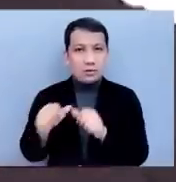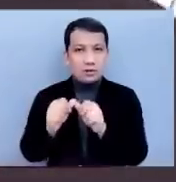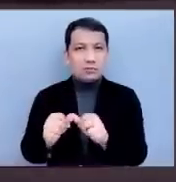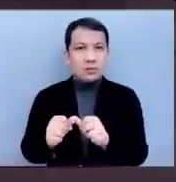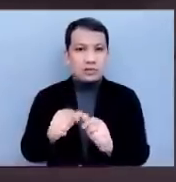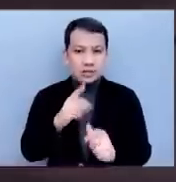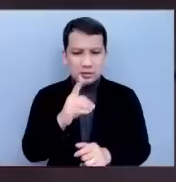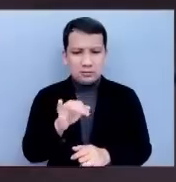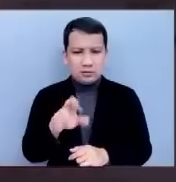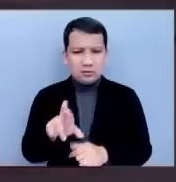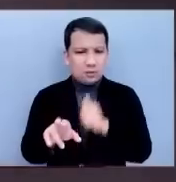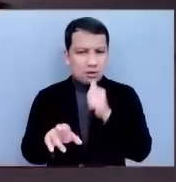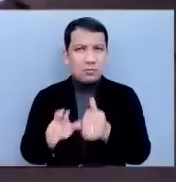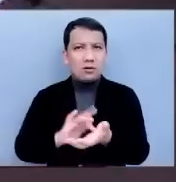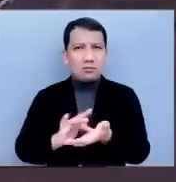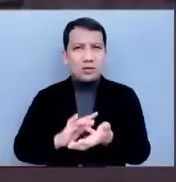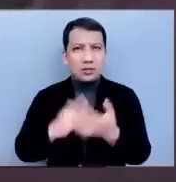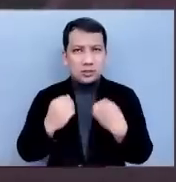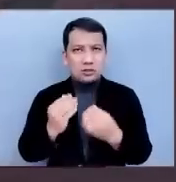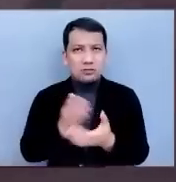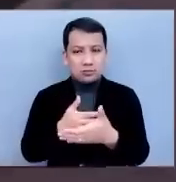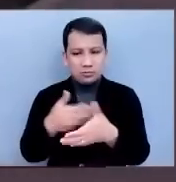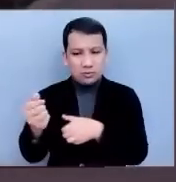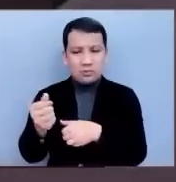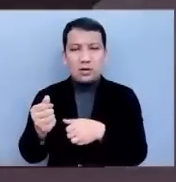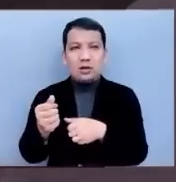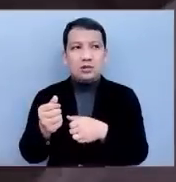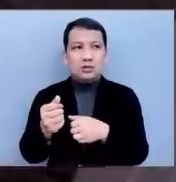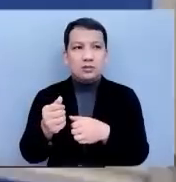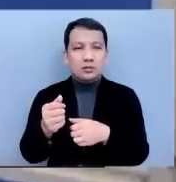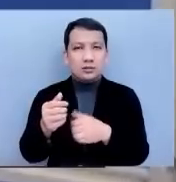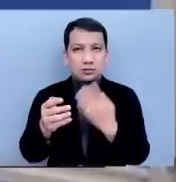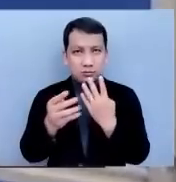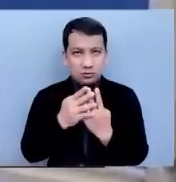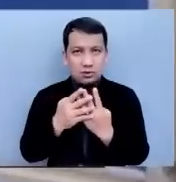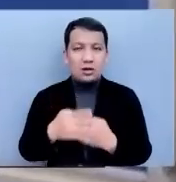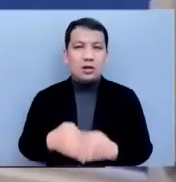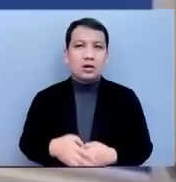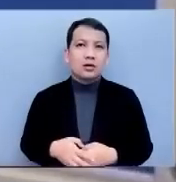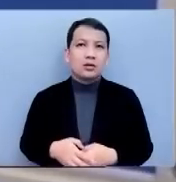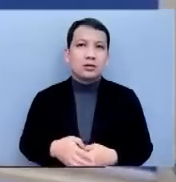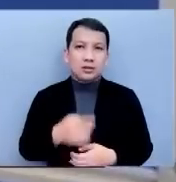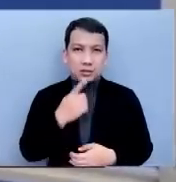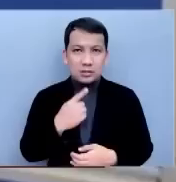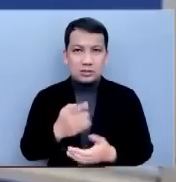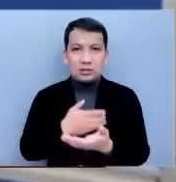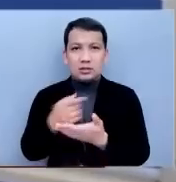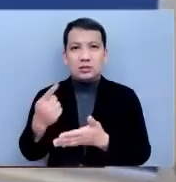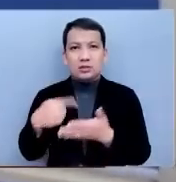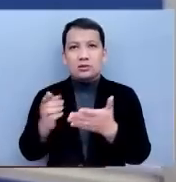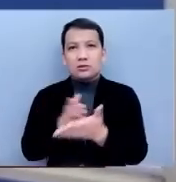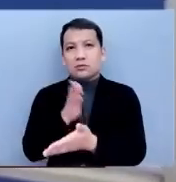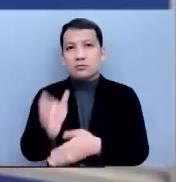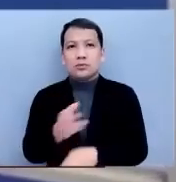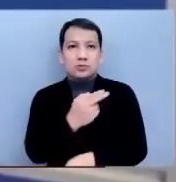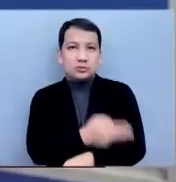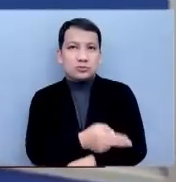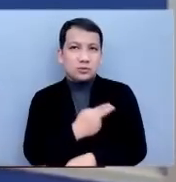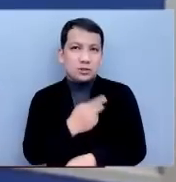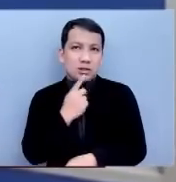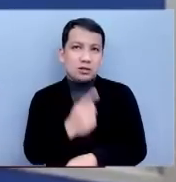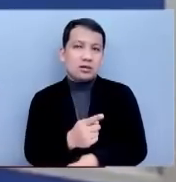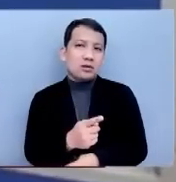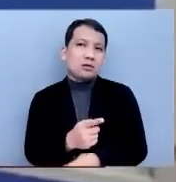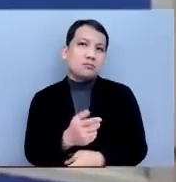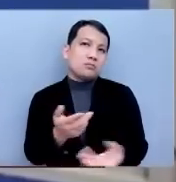Dera ng medical check-up ang pake ng kanyang paglabas mula sa kulungan. Magpapa-check-up talaga, hindi lang natuloy